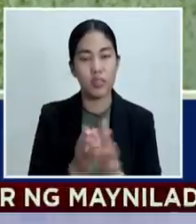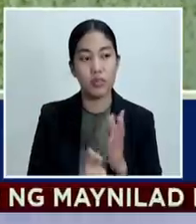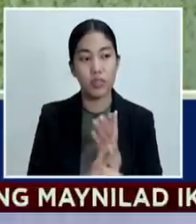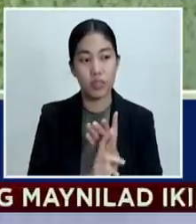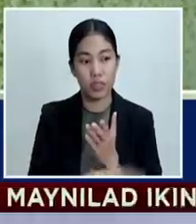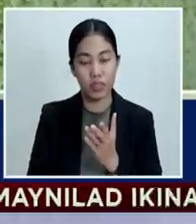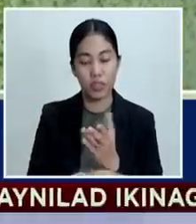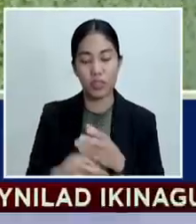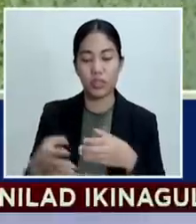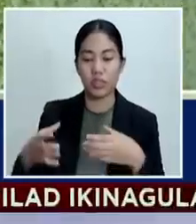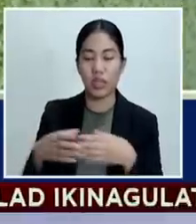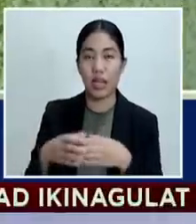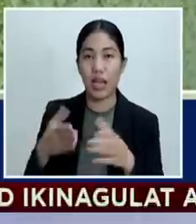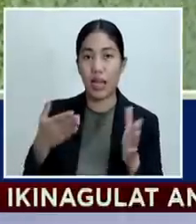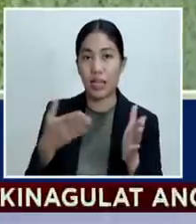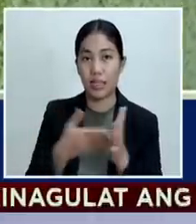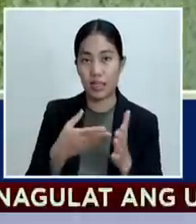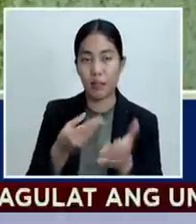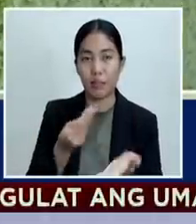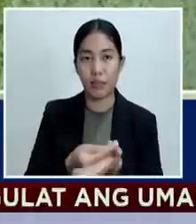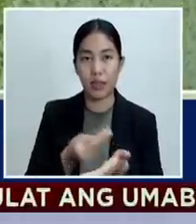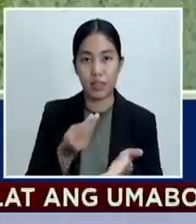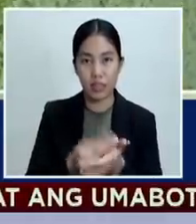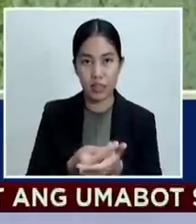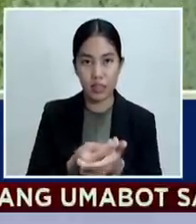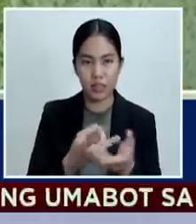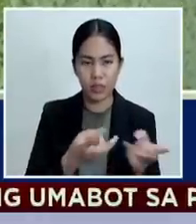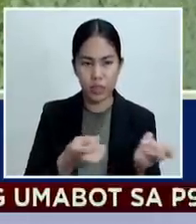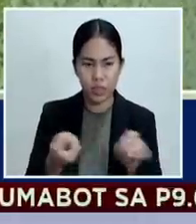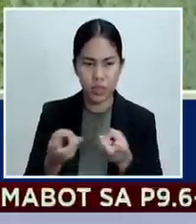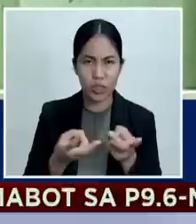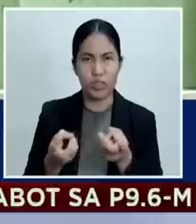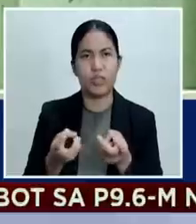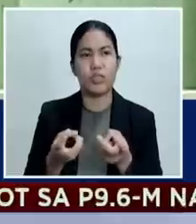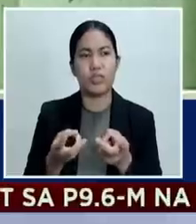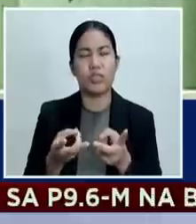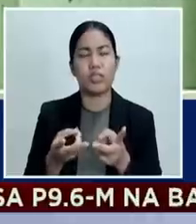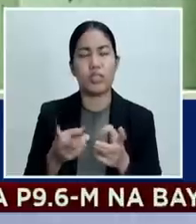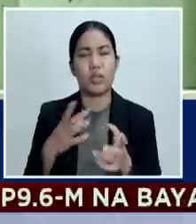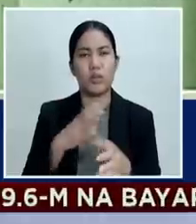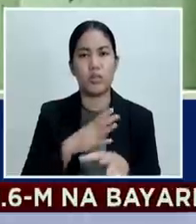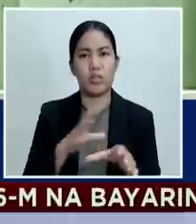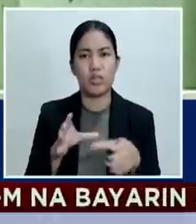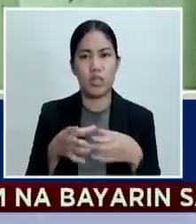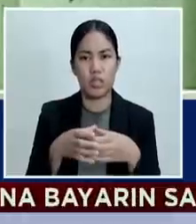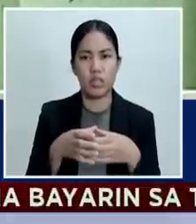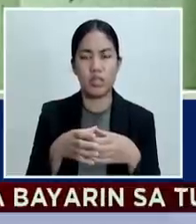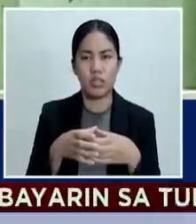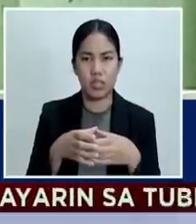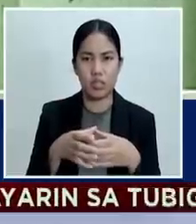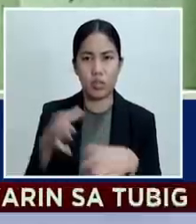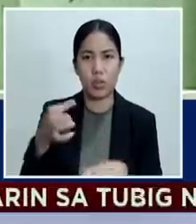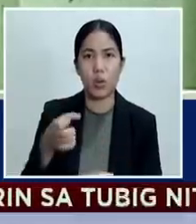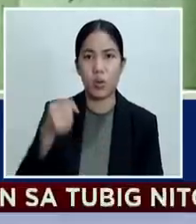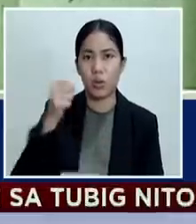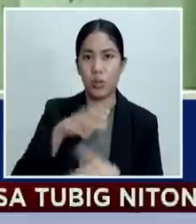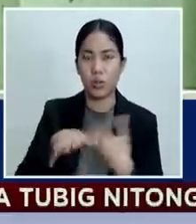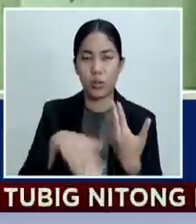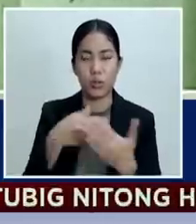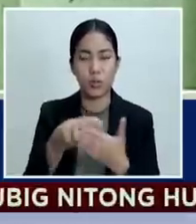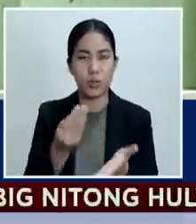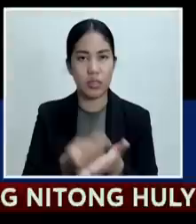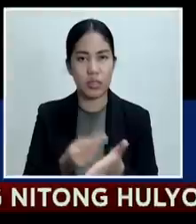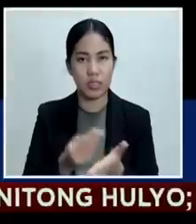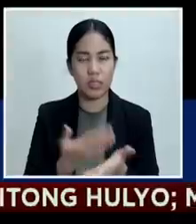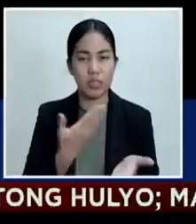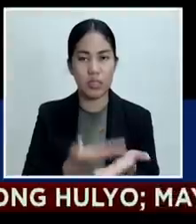Council na na-freeze na po nila yung mga bank accounts at yung mga assets. Opo. And kahapon pa po ina-expect ng Anti-Money Laundering